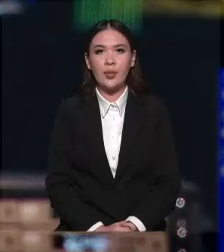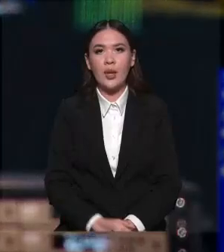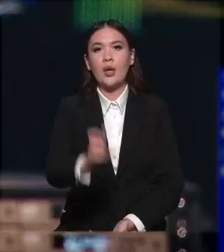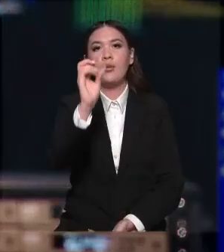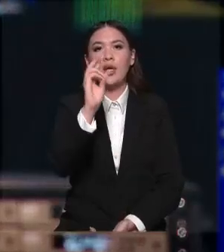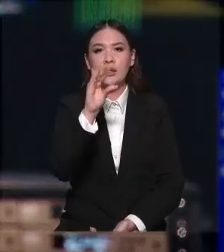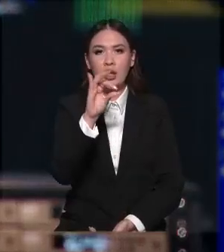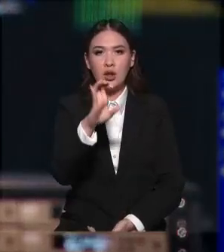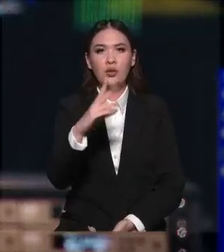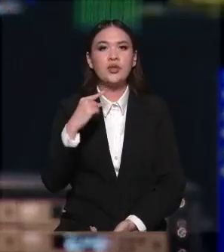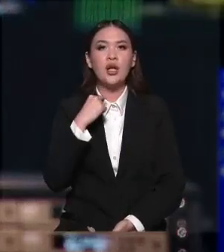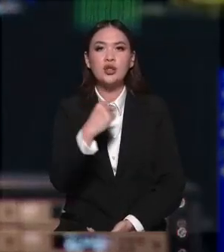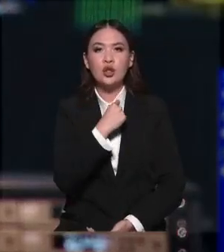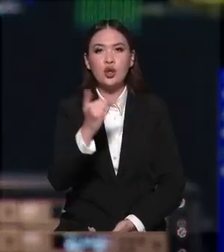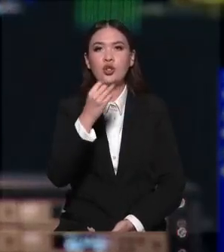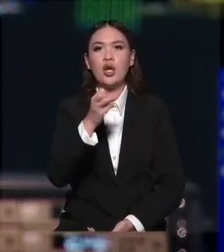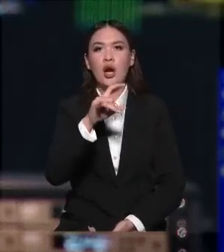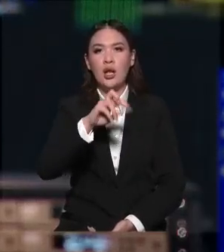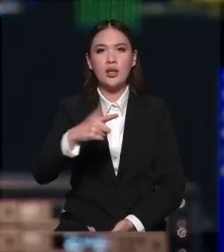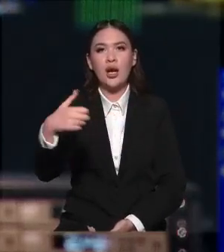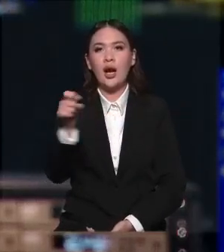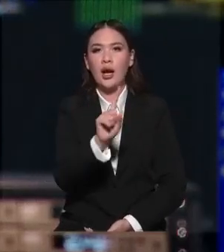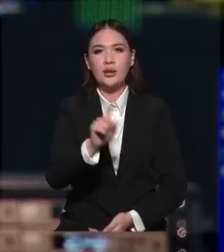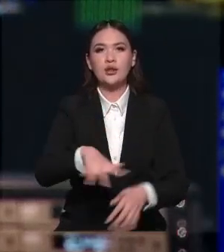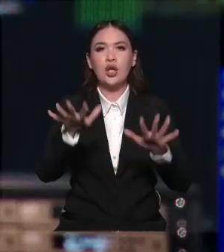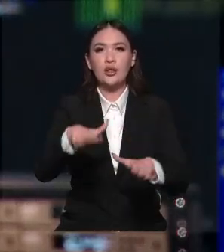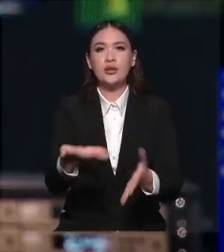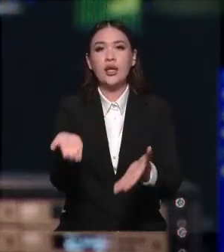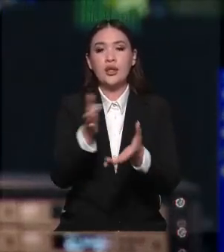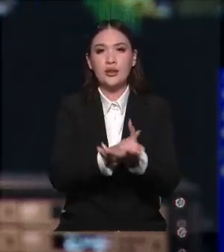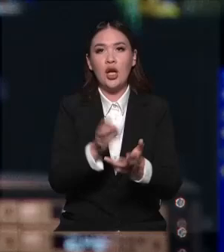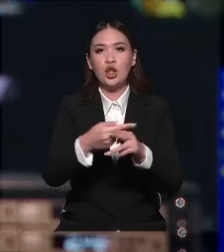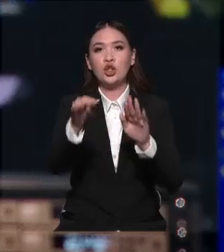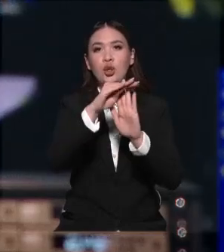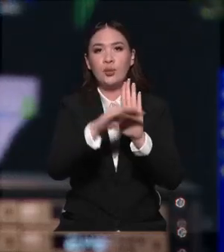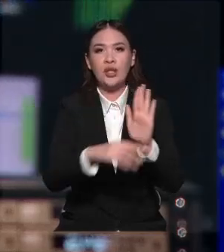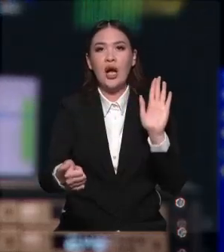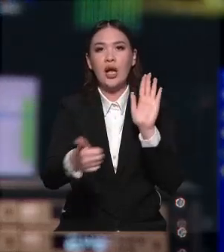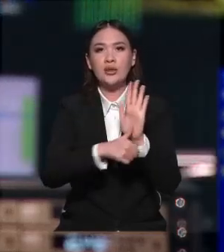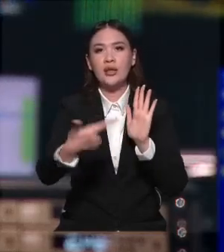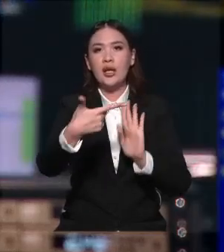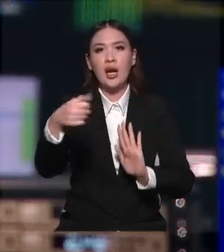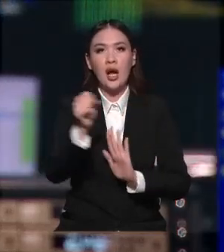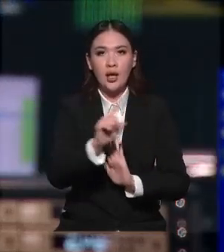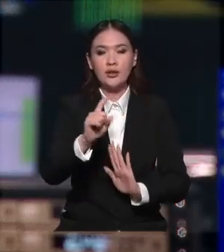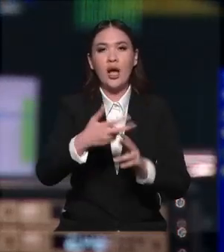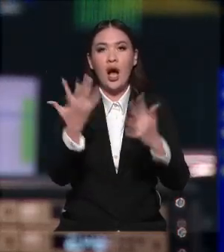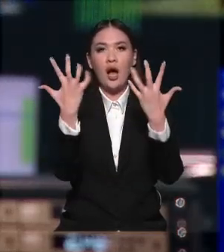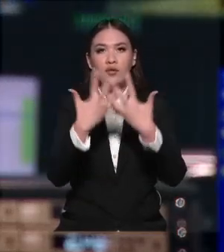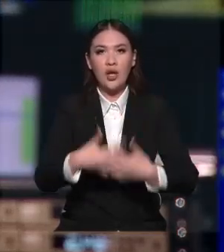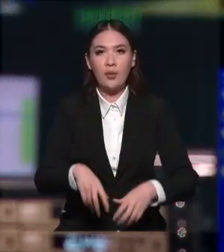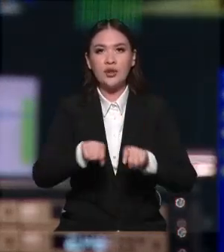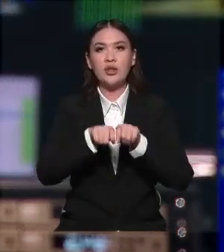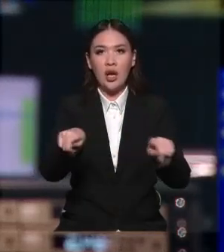Олжас Бектенов Талдықорған үшарал газ құбырының құрылысымен де танысты. Жоба аясында 6 газ бұру құбыры мен автоматты газ